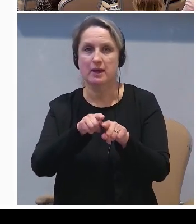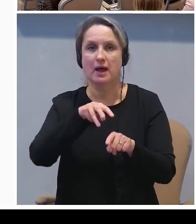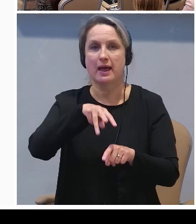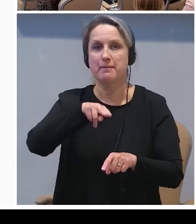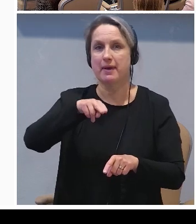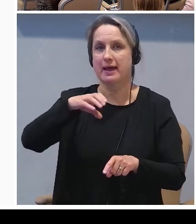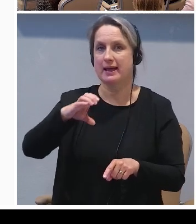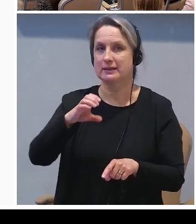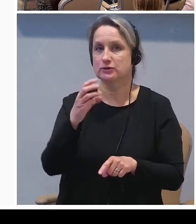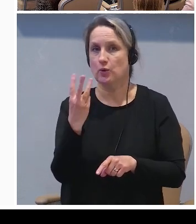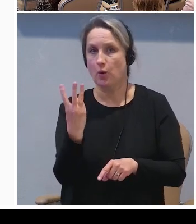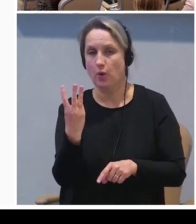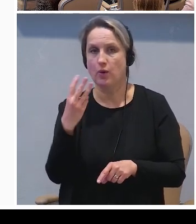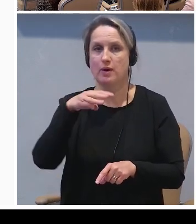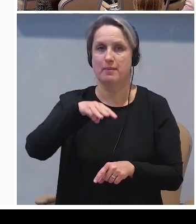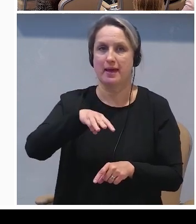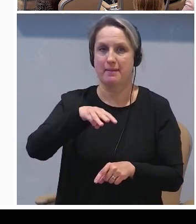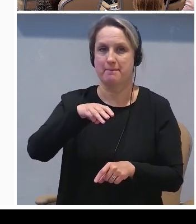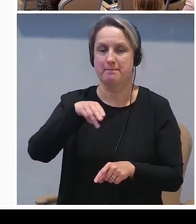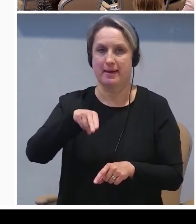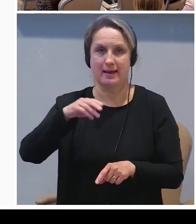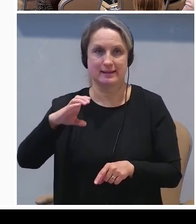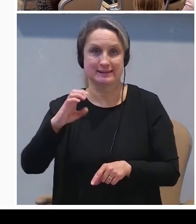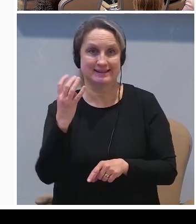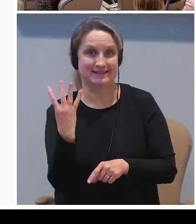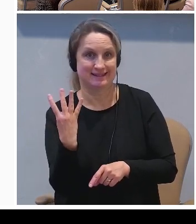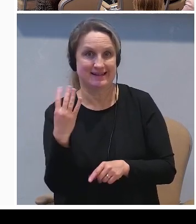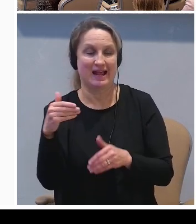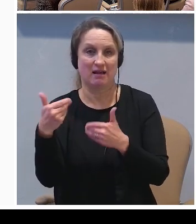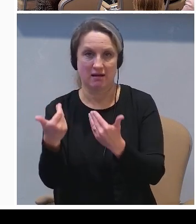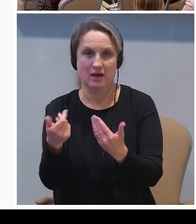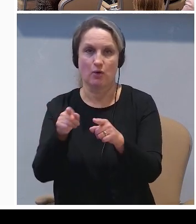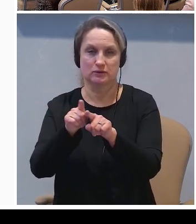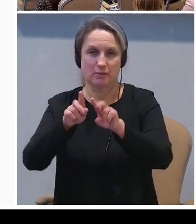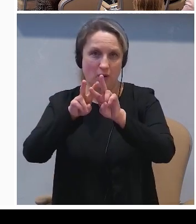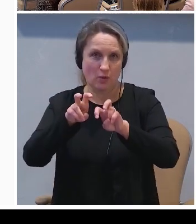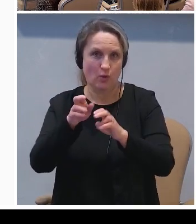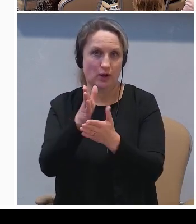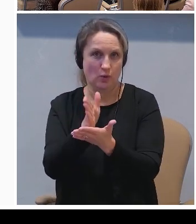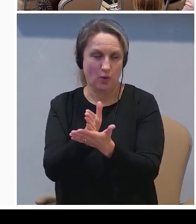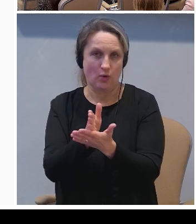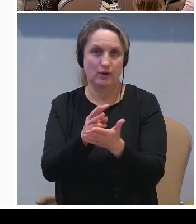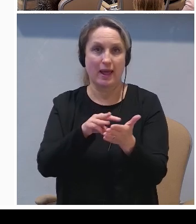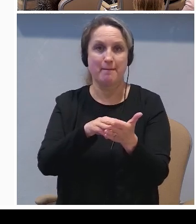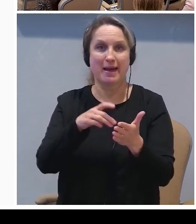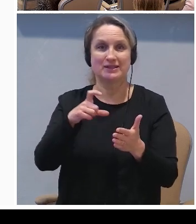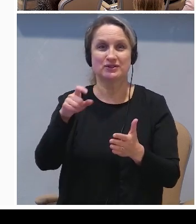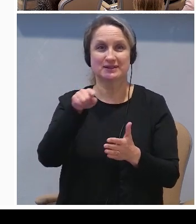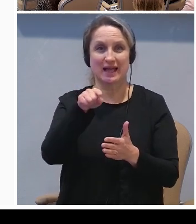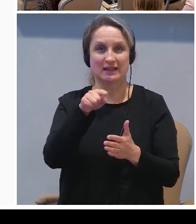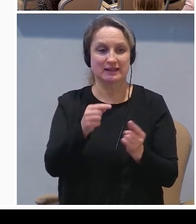4 jaoks. muutsime Manchesteris viirusvektorit.